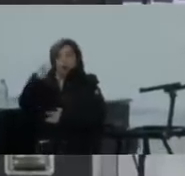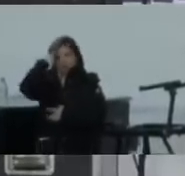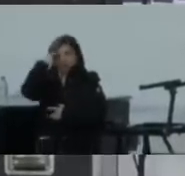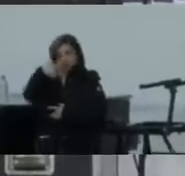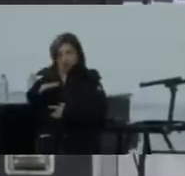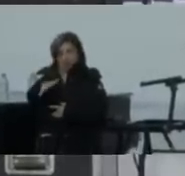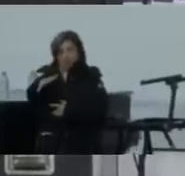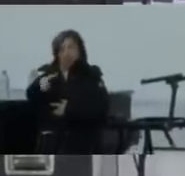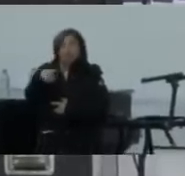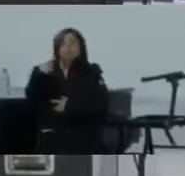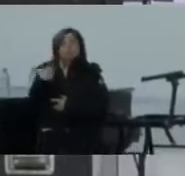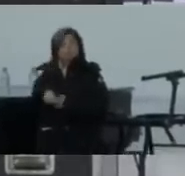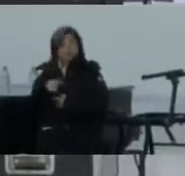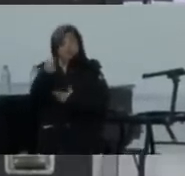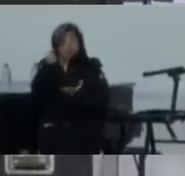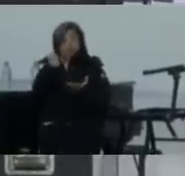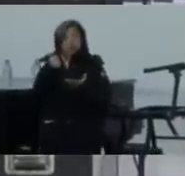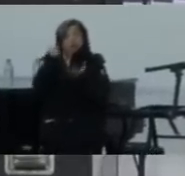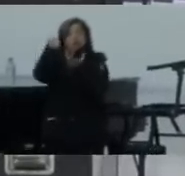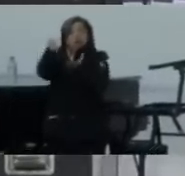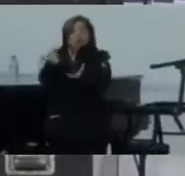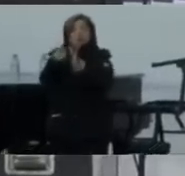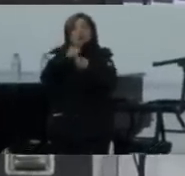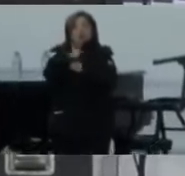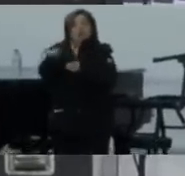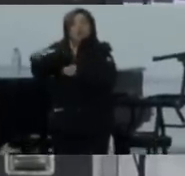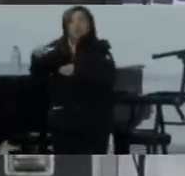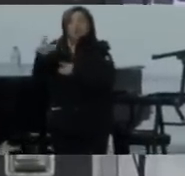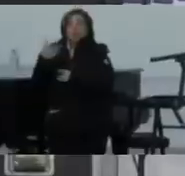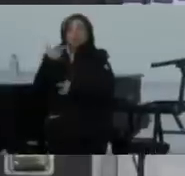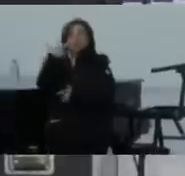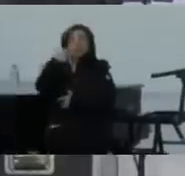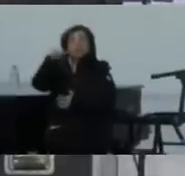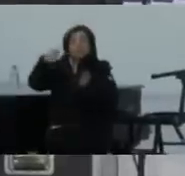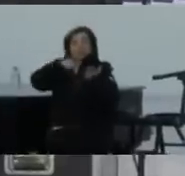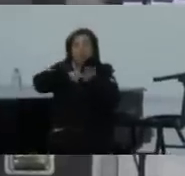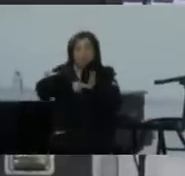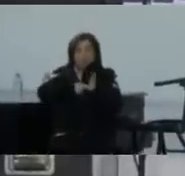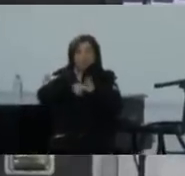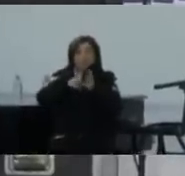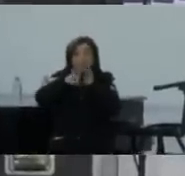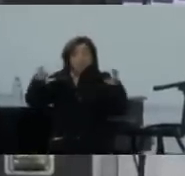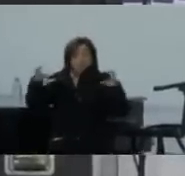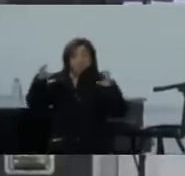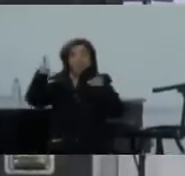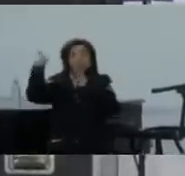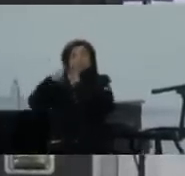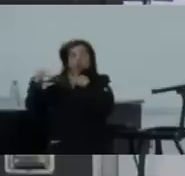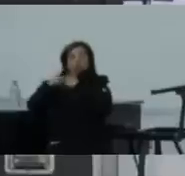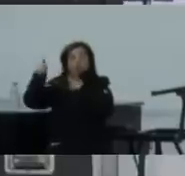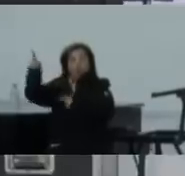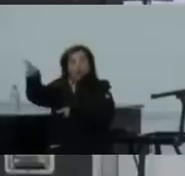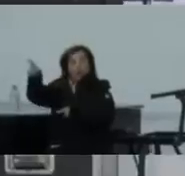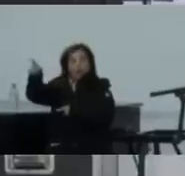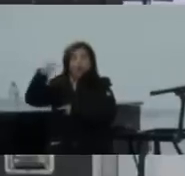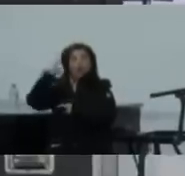Bene, questi soldi vanno a finanziare 36.000 imprese in Romania, 36.000 imprese italiane in Romania che fanno il 3%